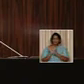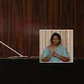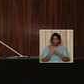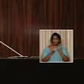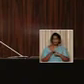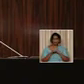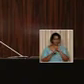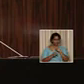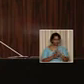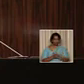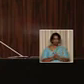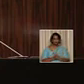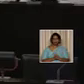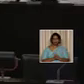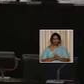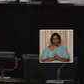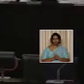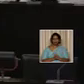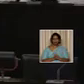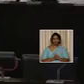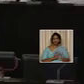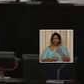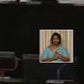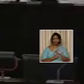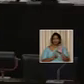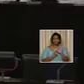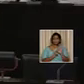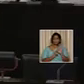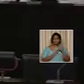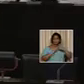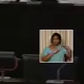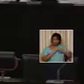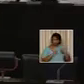මතු කළා. නන් ස්ටේට් සෙක්ටර් රාජ්‍ය නොවන විශ්වවිද්‍යාලවලට